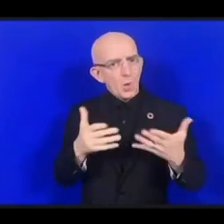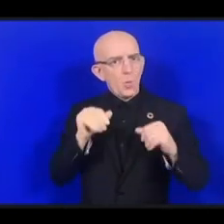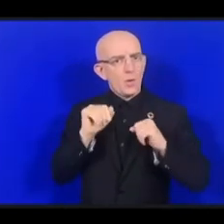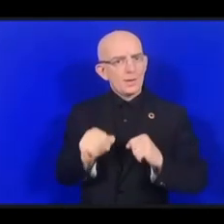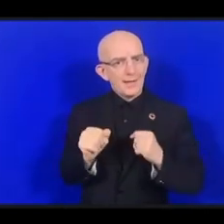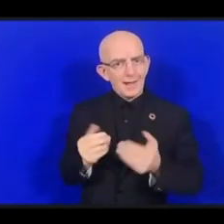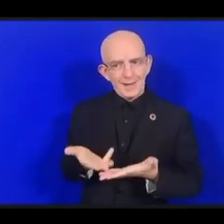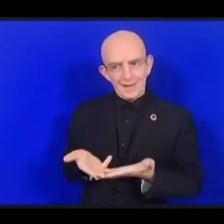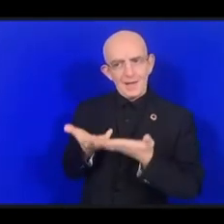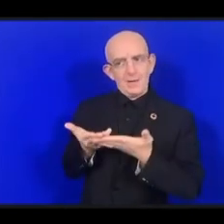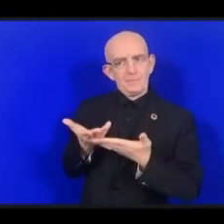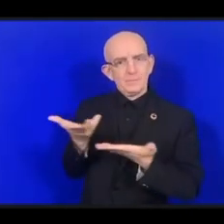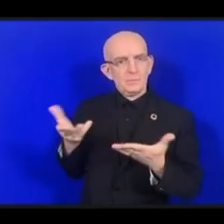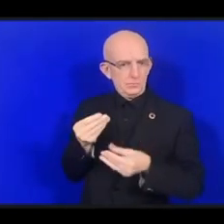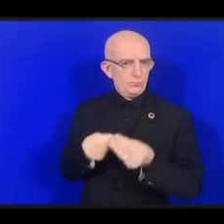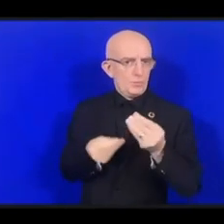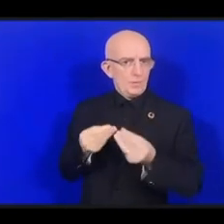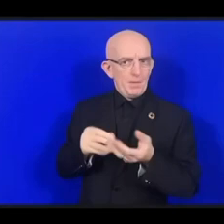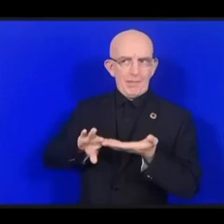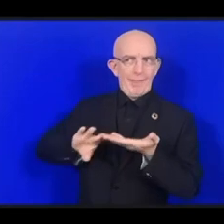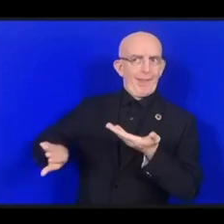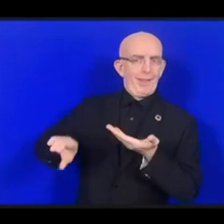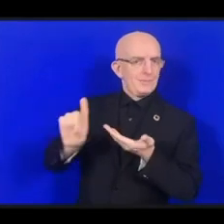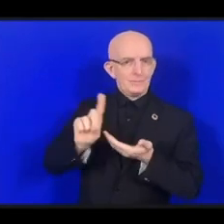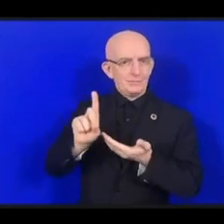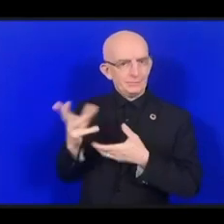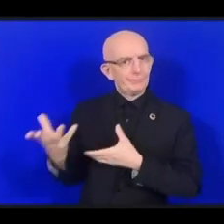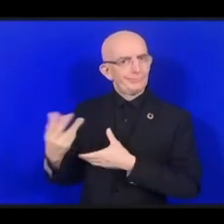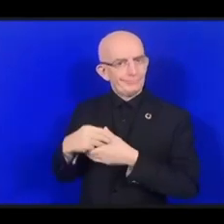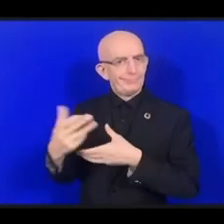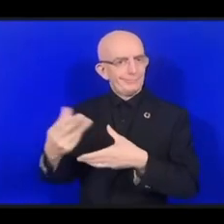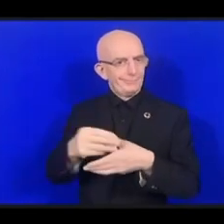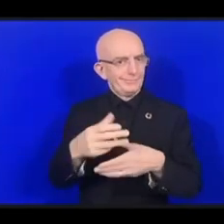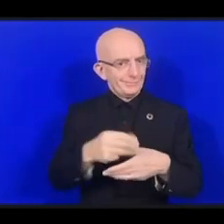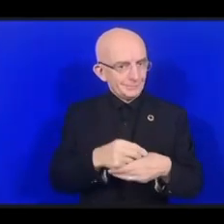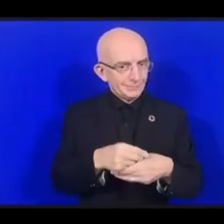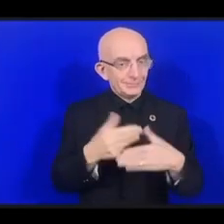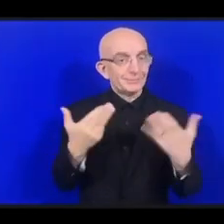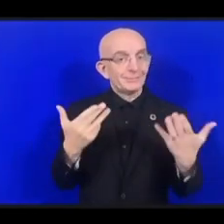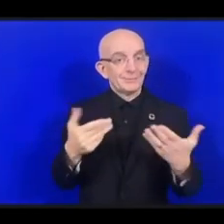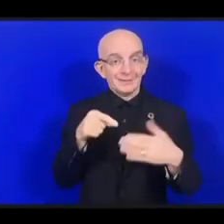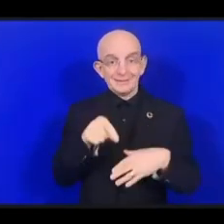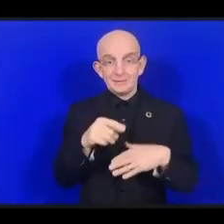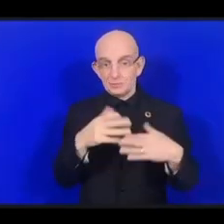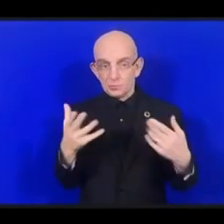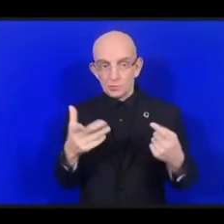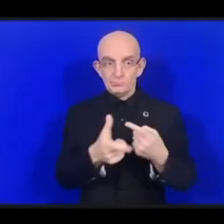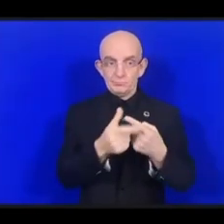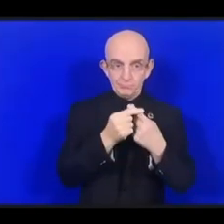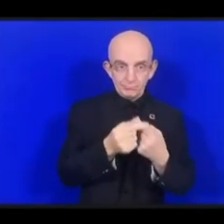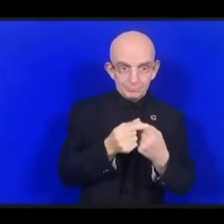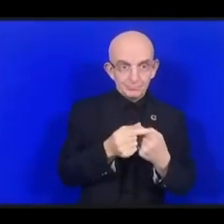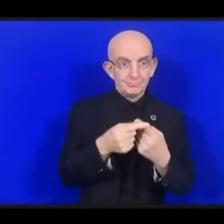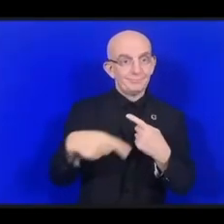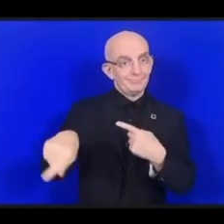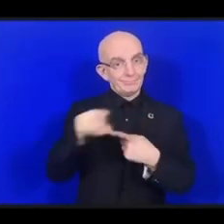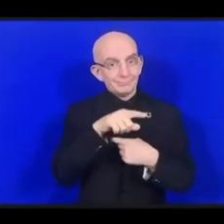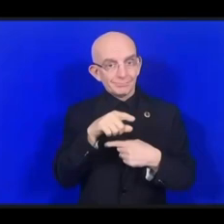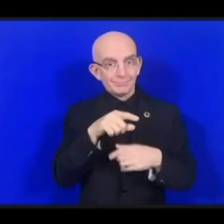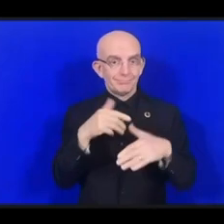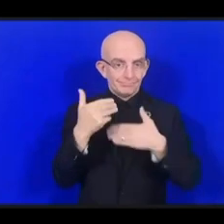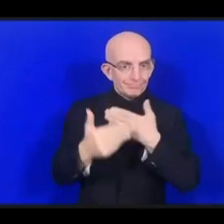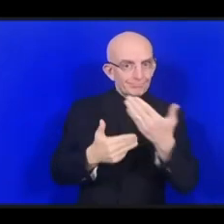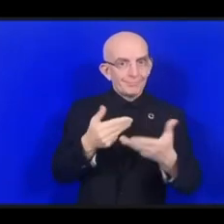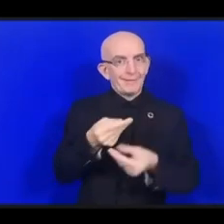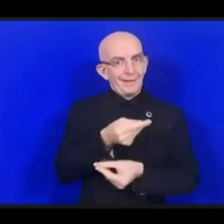des des inégalités économiques et sociales en tant que jeune nous sommes les gardiens de